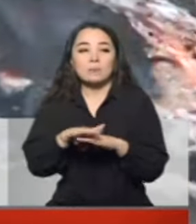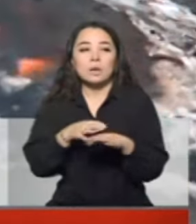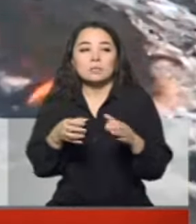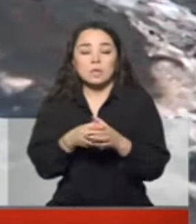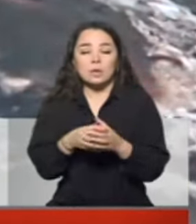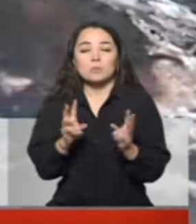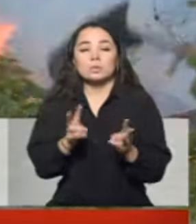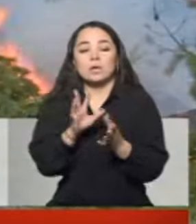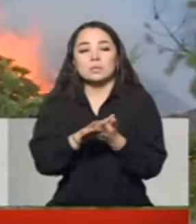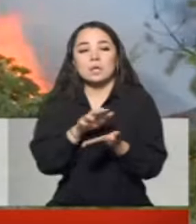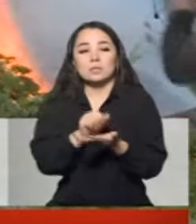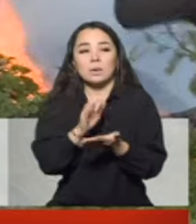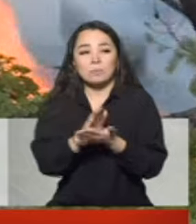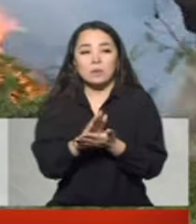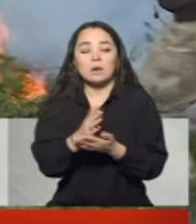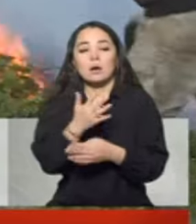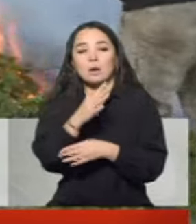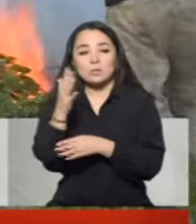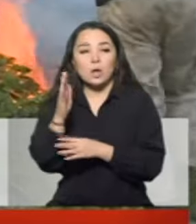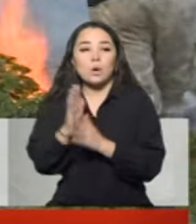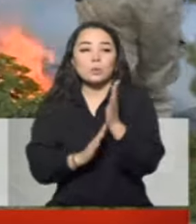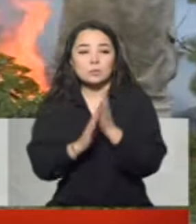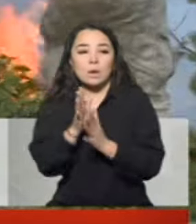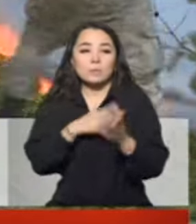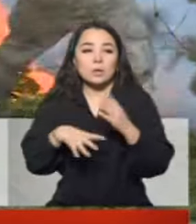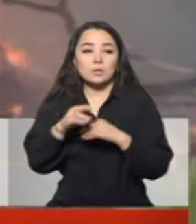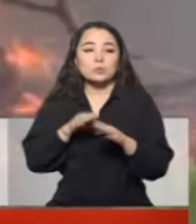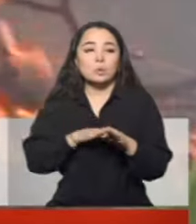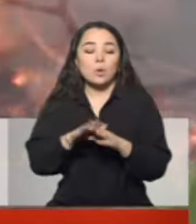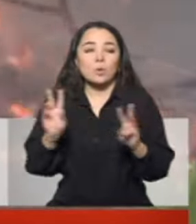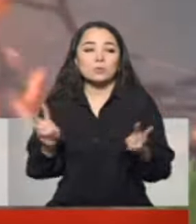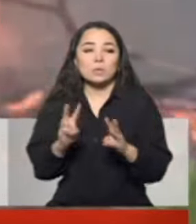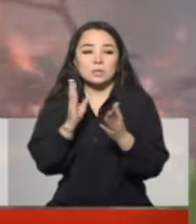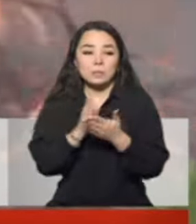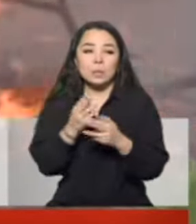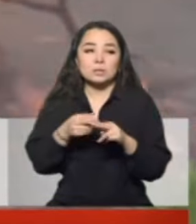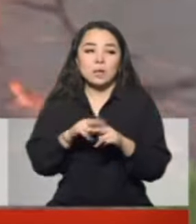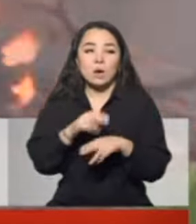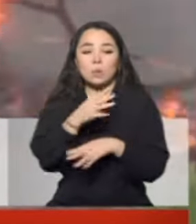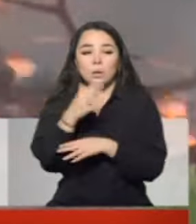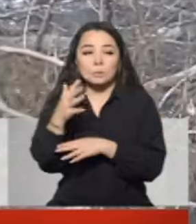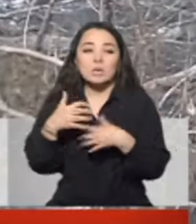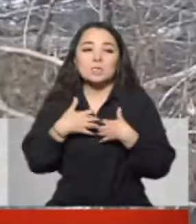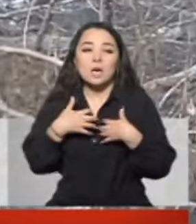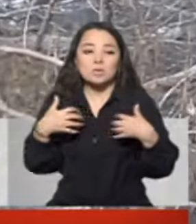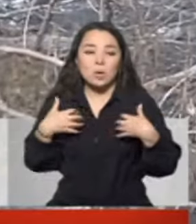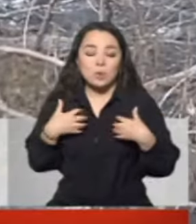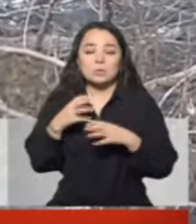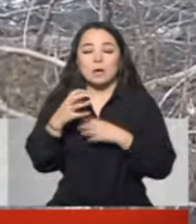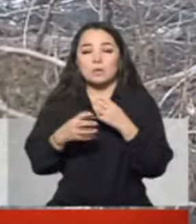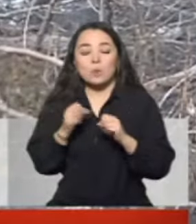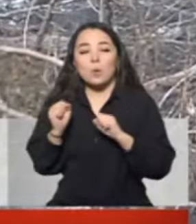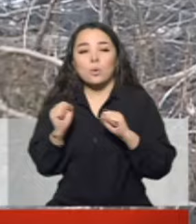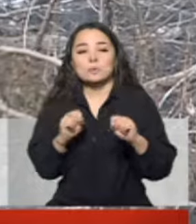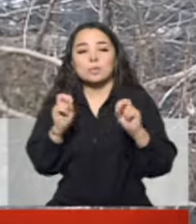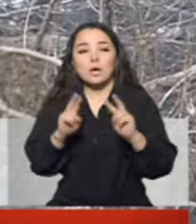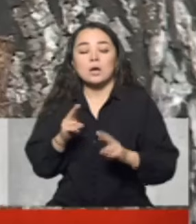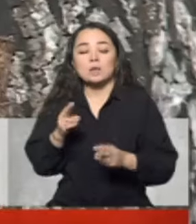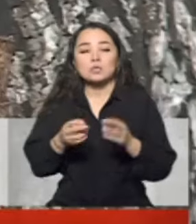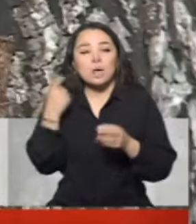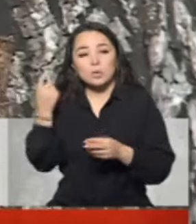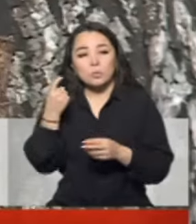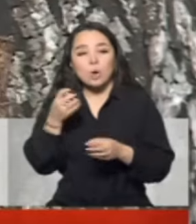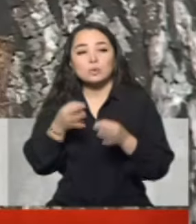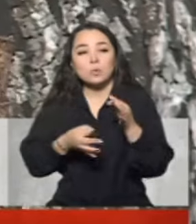зақымданды. Қорғауға алынған ағаштар мен өсімдіктер толықтай жанып кетті. Сол себепті орман мен жануарлар әлемін қорғау шаруашылығы сотқа